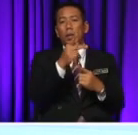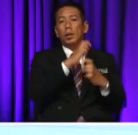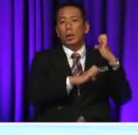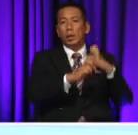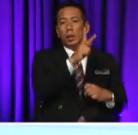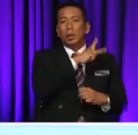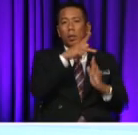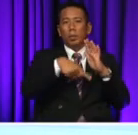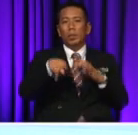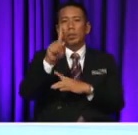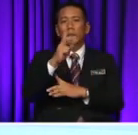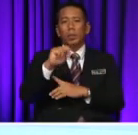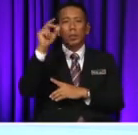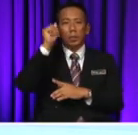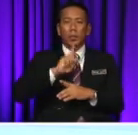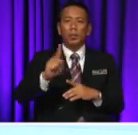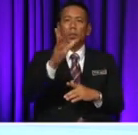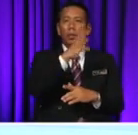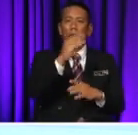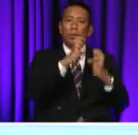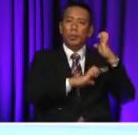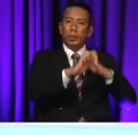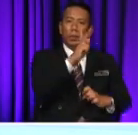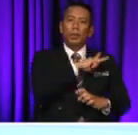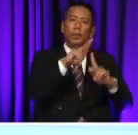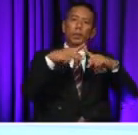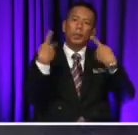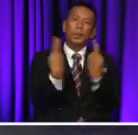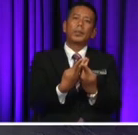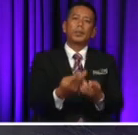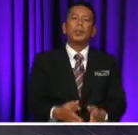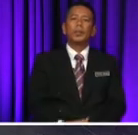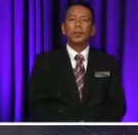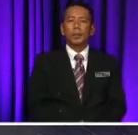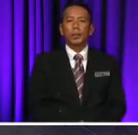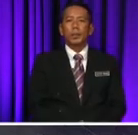ketua persatuan agama Islam dan juga etika seorang ketua keluarga